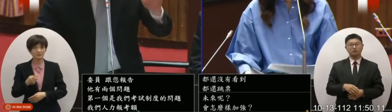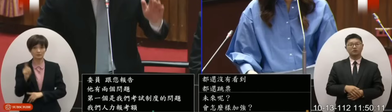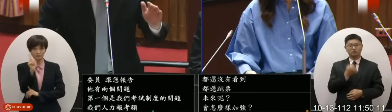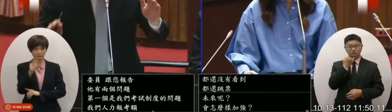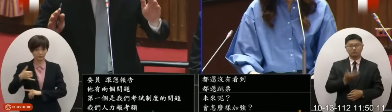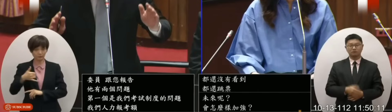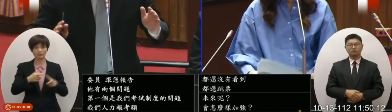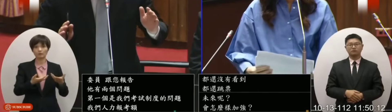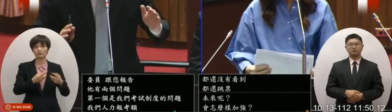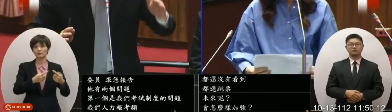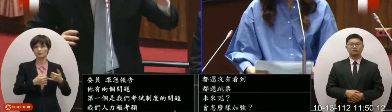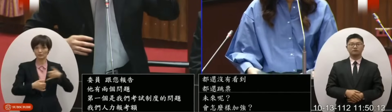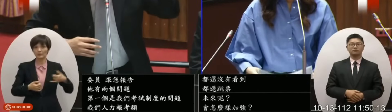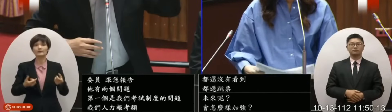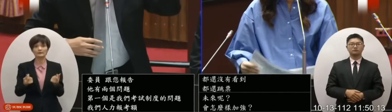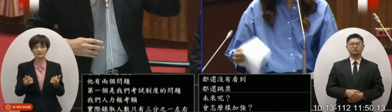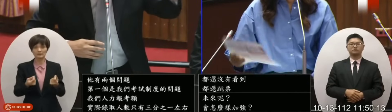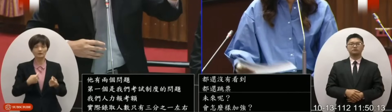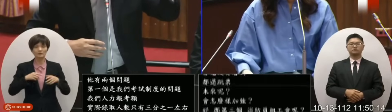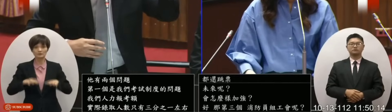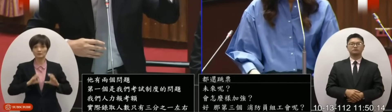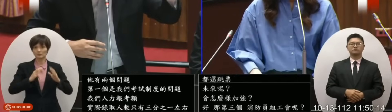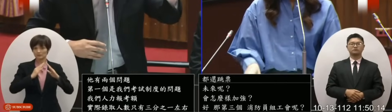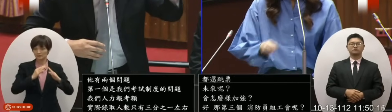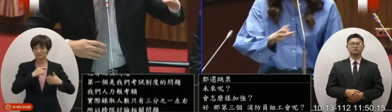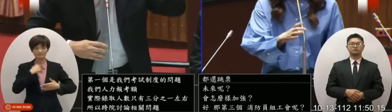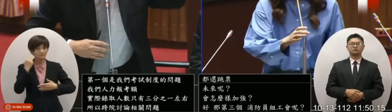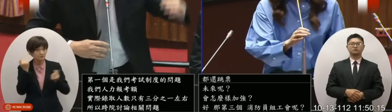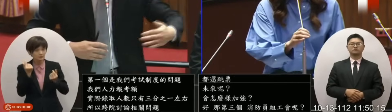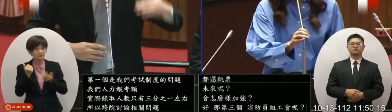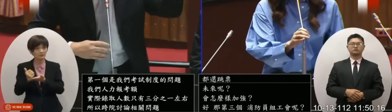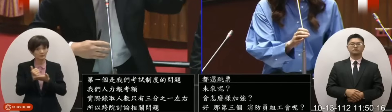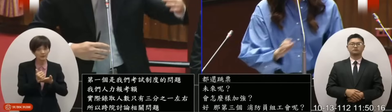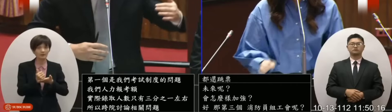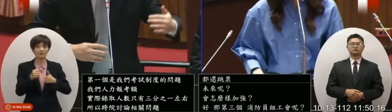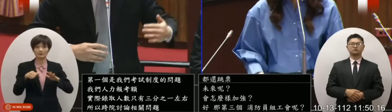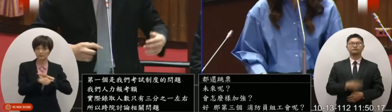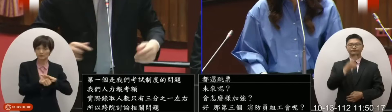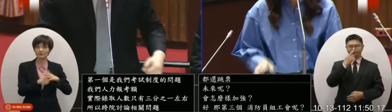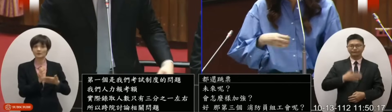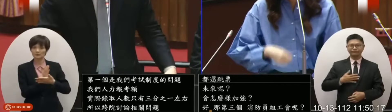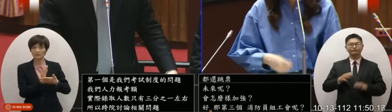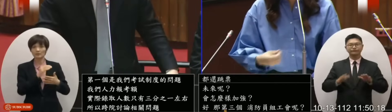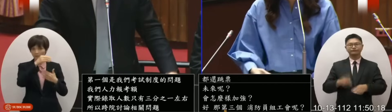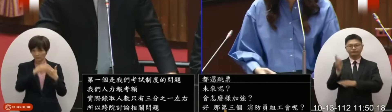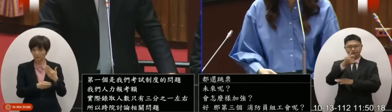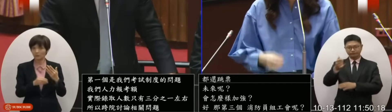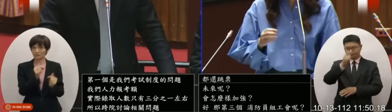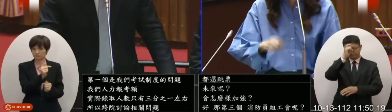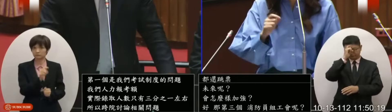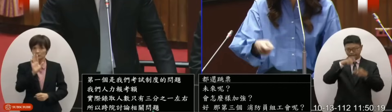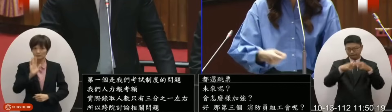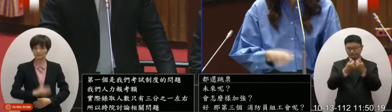员，那我们国家在整个公务人员体系里面，包括任用、全序等等，有一个非常完整的一个制度。 我知道，那他们现在希望能够组工